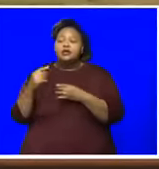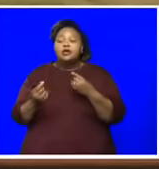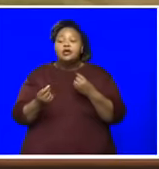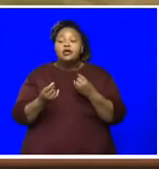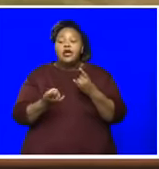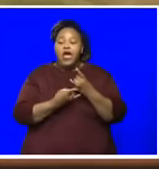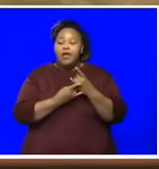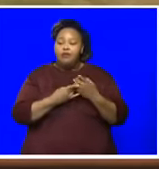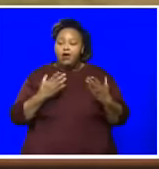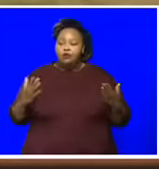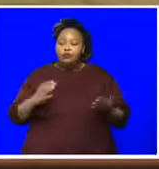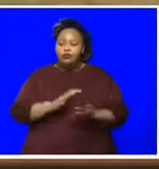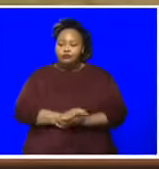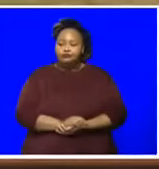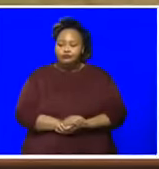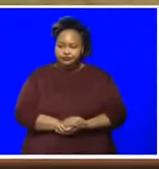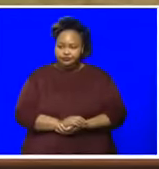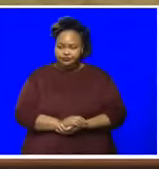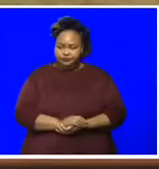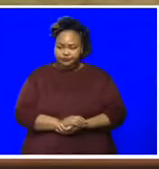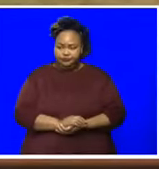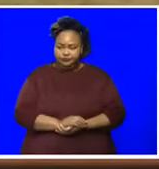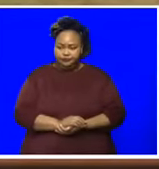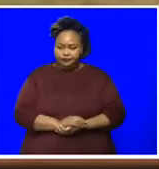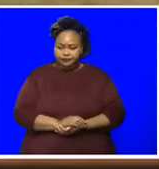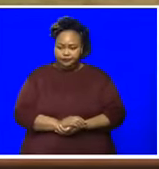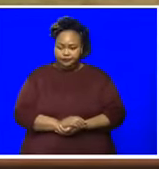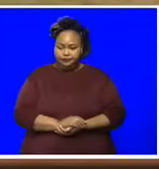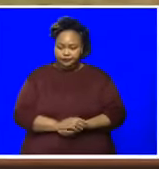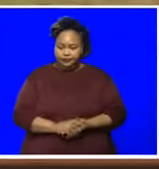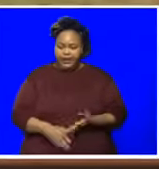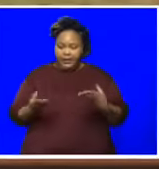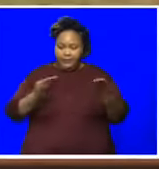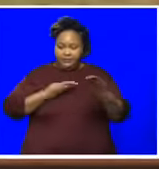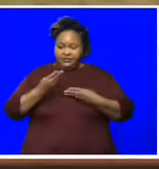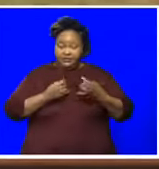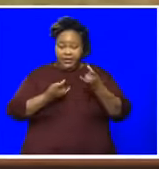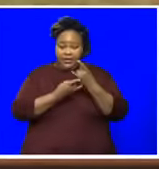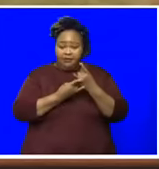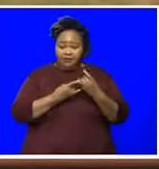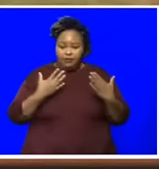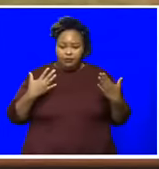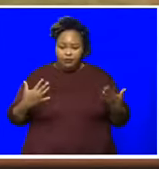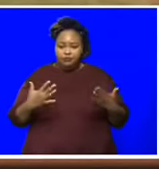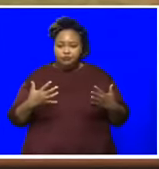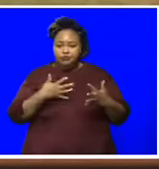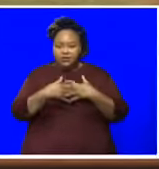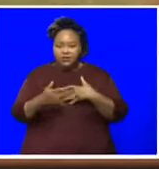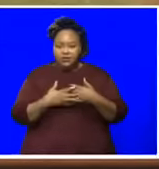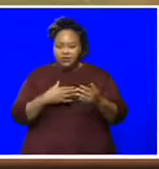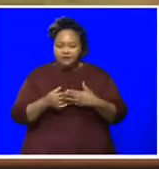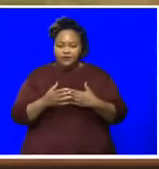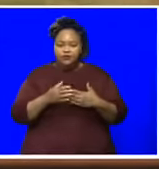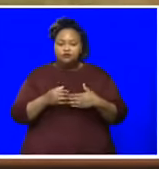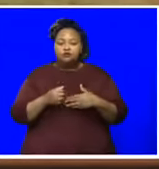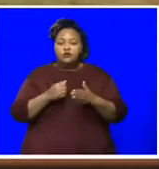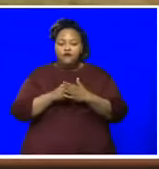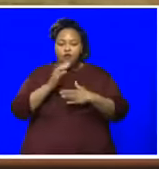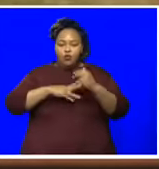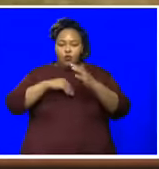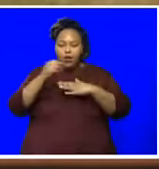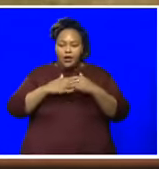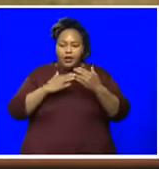uyasiza cishe naye iminyaka yonke imaterial yokwakha like itimba uba khona. Namhlanje